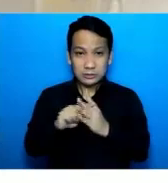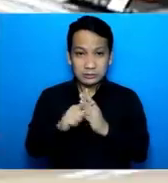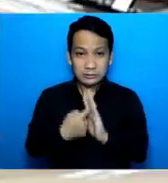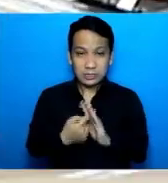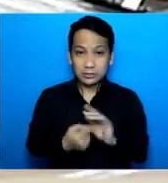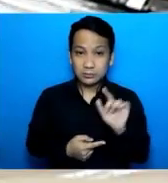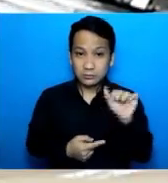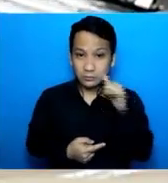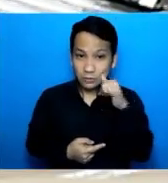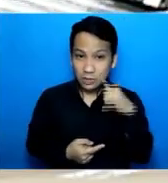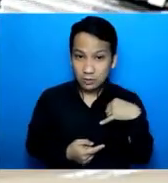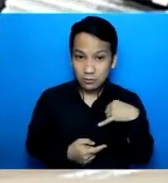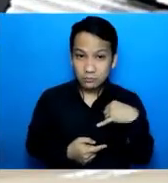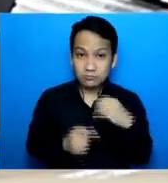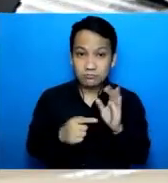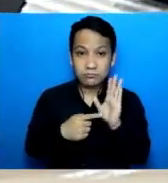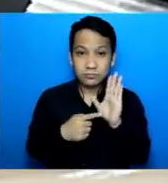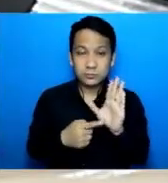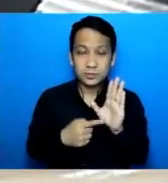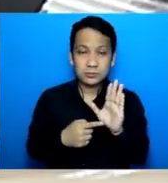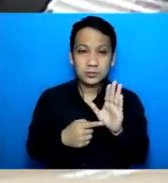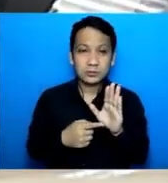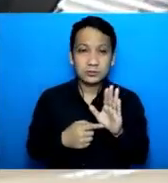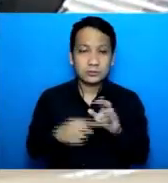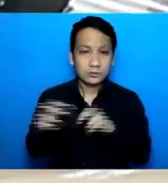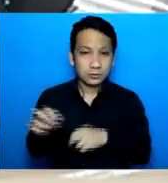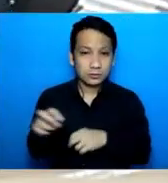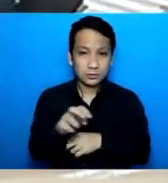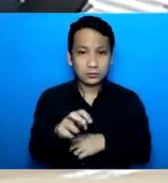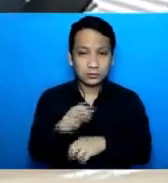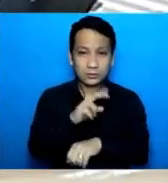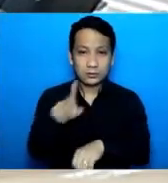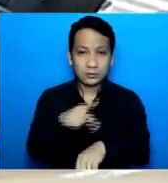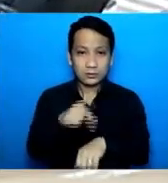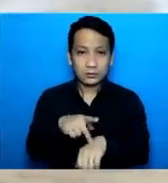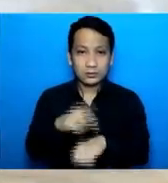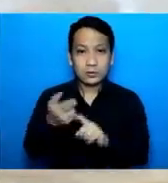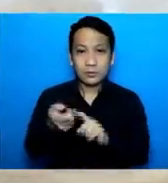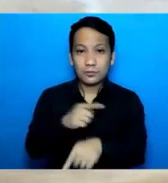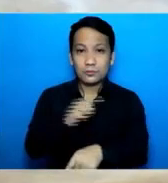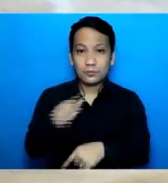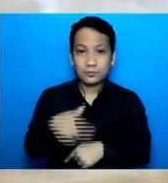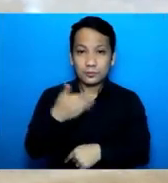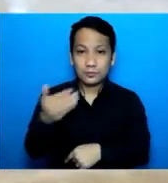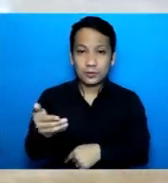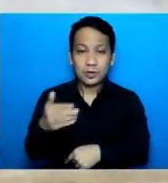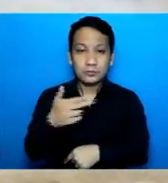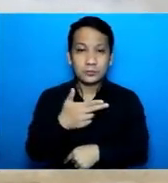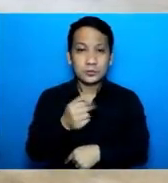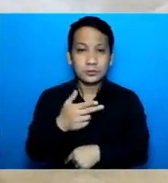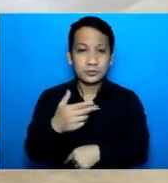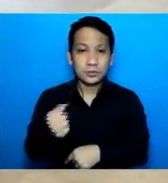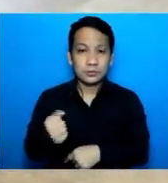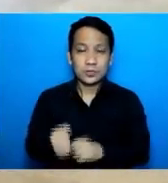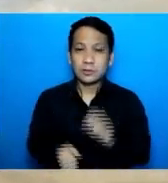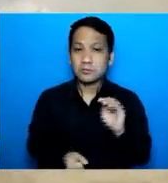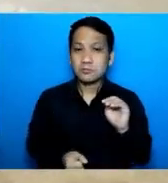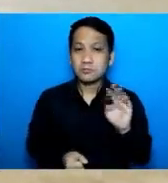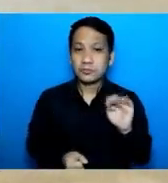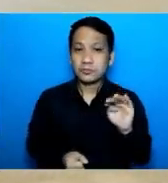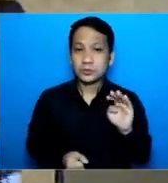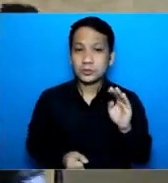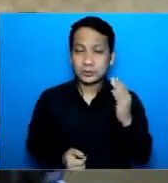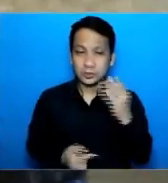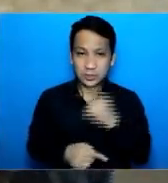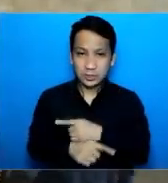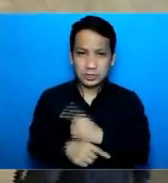bukas, magpapatupad ng travel restriction ang Pilipinas sa mga galing ng Indonesia sa loob ng huling 14 na araw. Tatagal ang